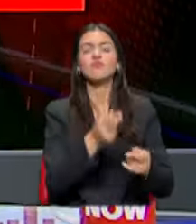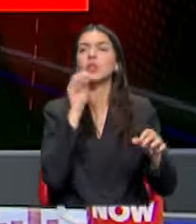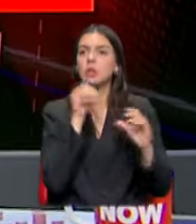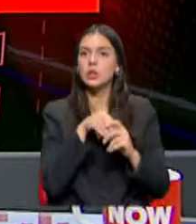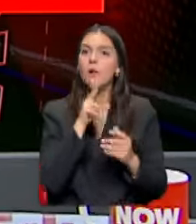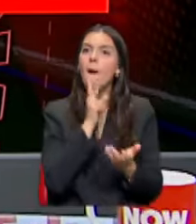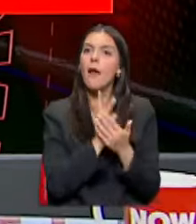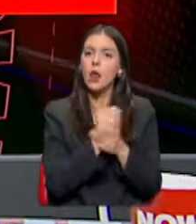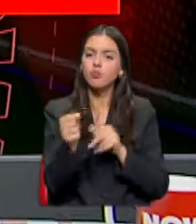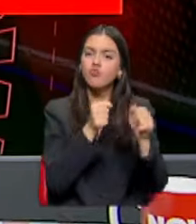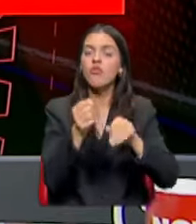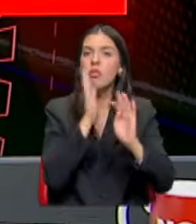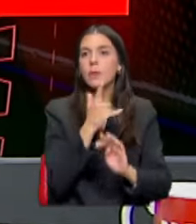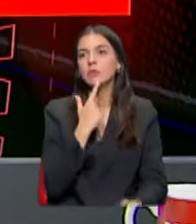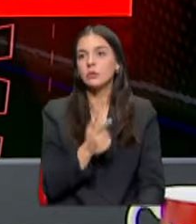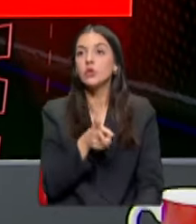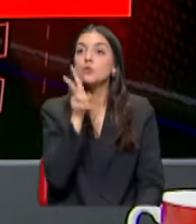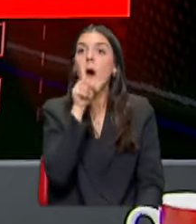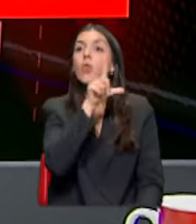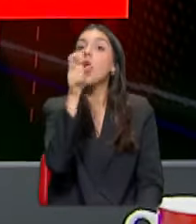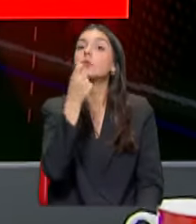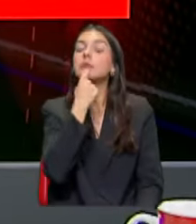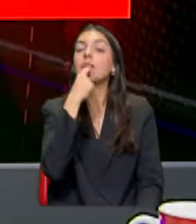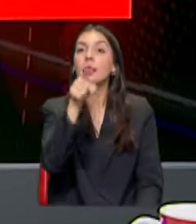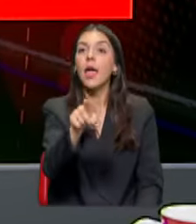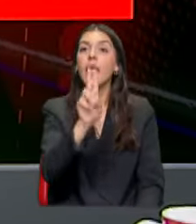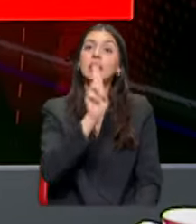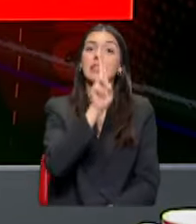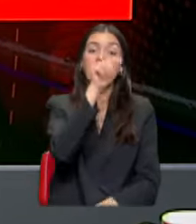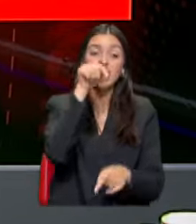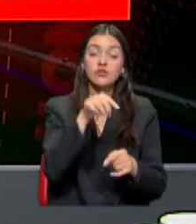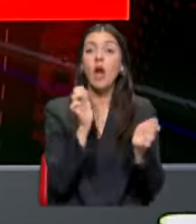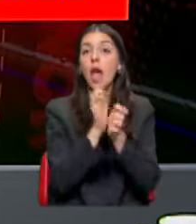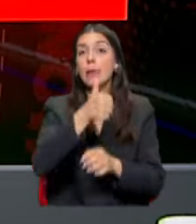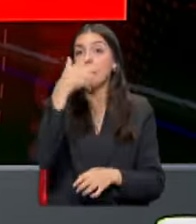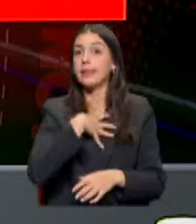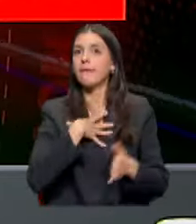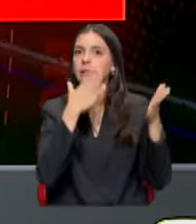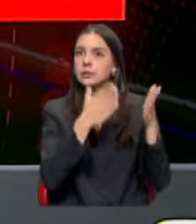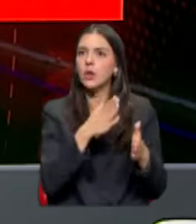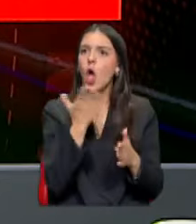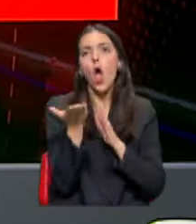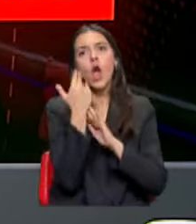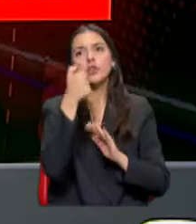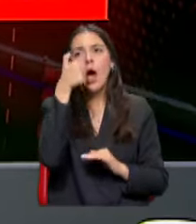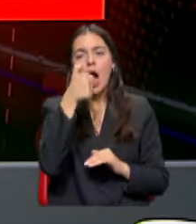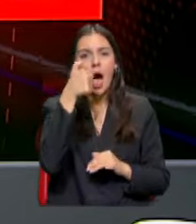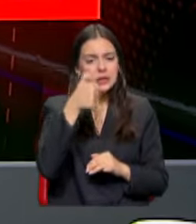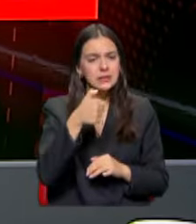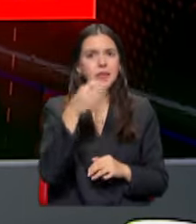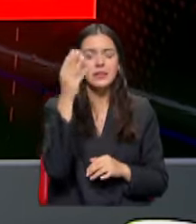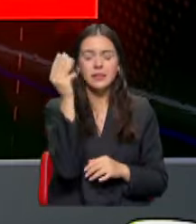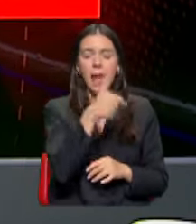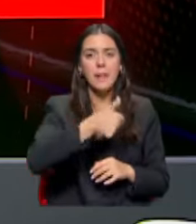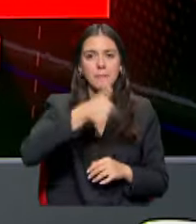sürdüreceğiz demiş. Şimdi son 10 yılda 7. Aile Bakanı'dır kendisi. Önceki 6'sı da aynı lafları etti.